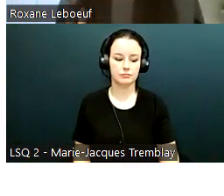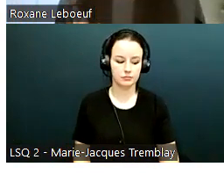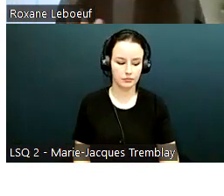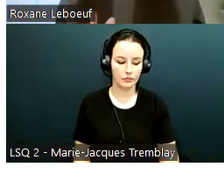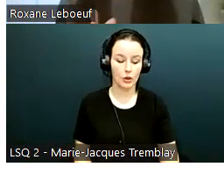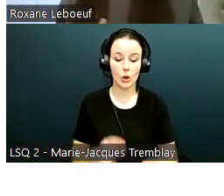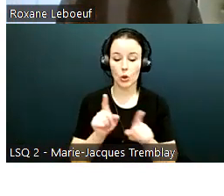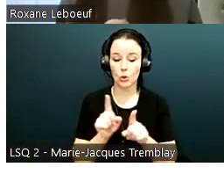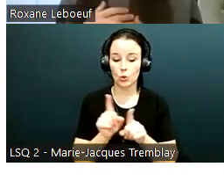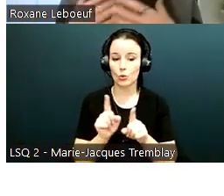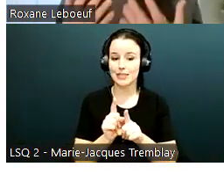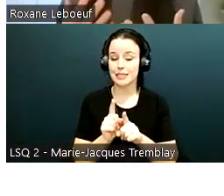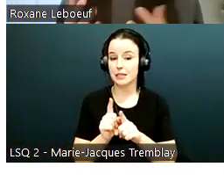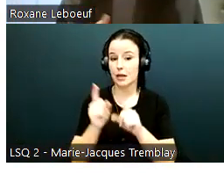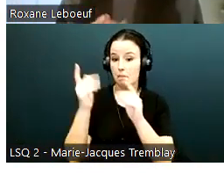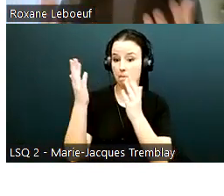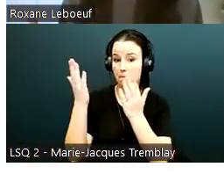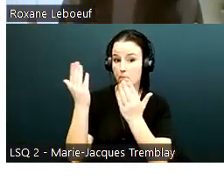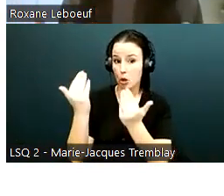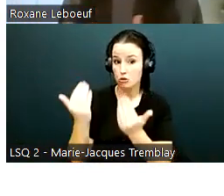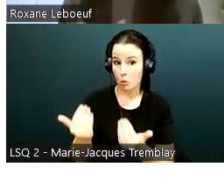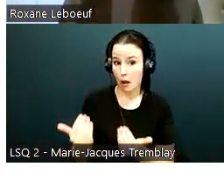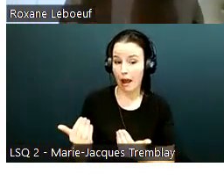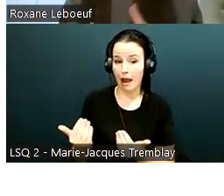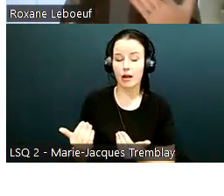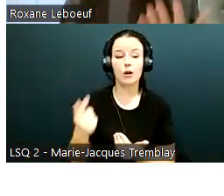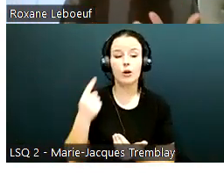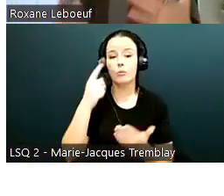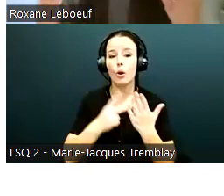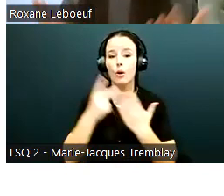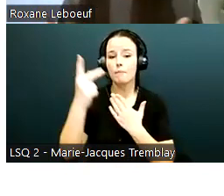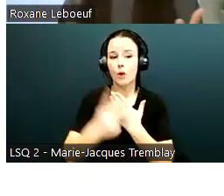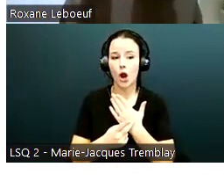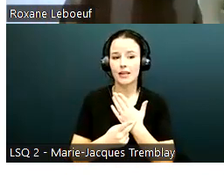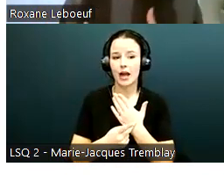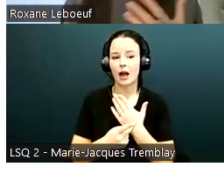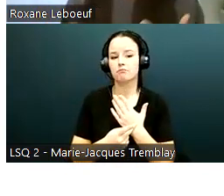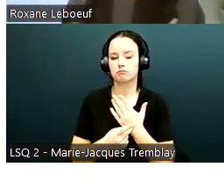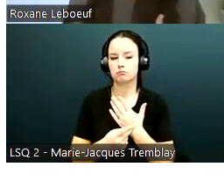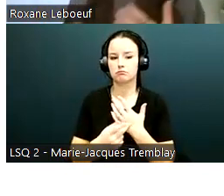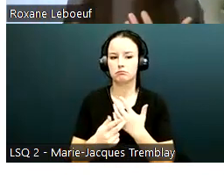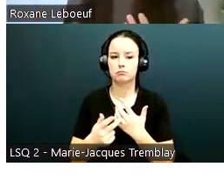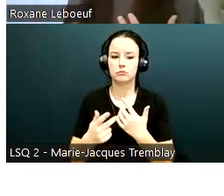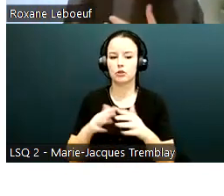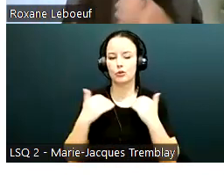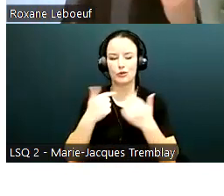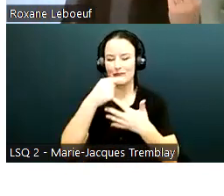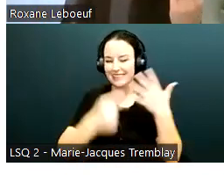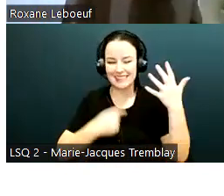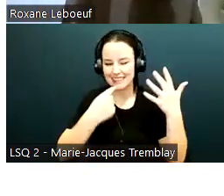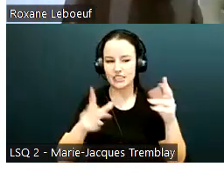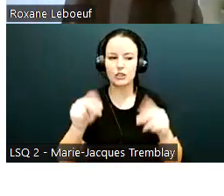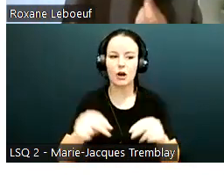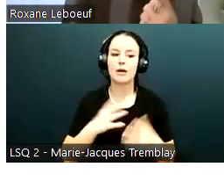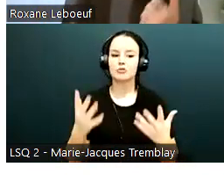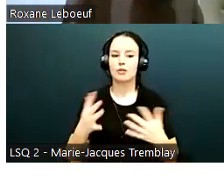Et parmi les besoins que les gens nous ont nommés pour développer le programme, évidemment, là, je vais vous en sortir plusieurs, je ne vais pas tous les nommer, mais on nous